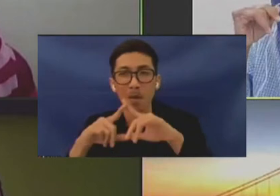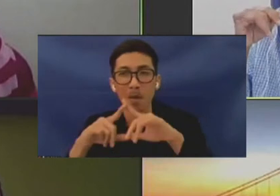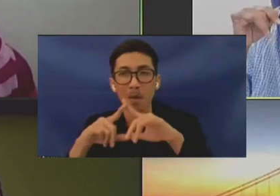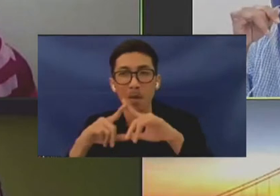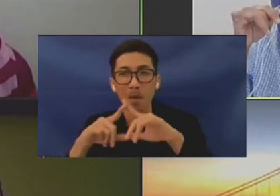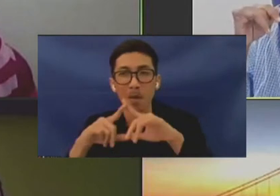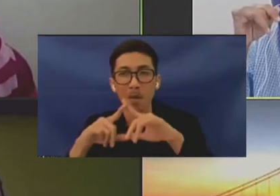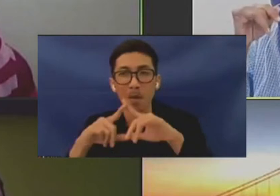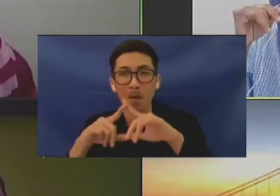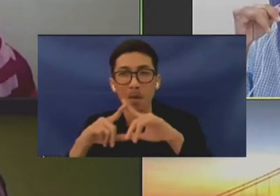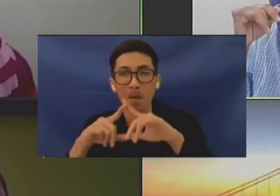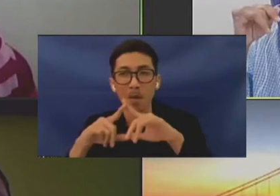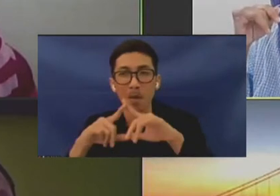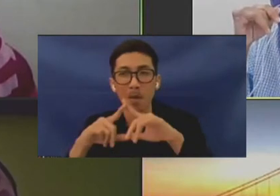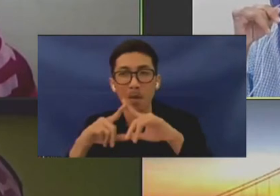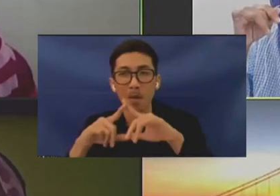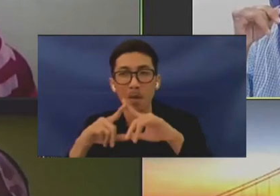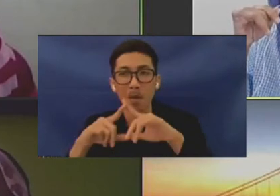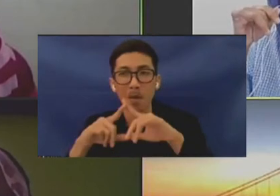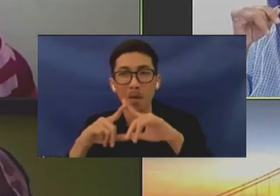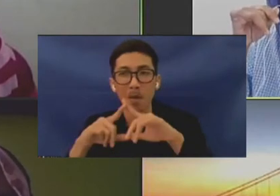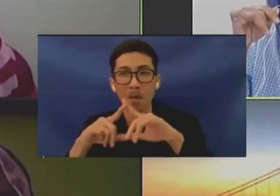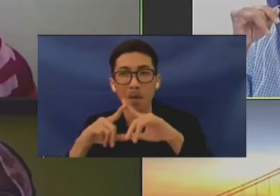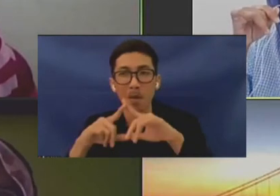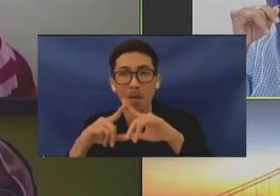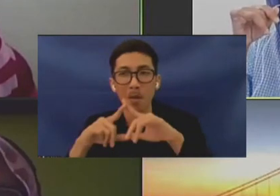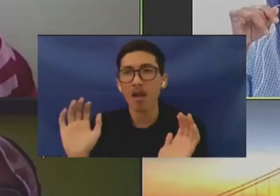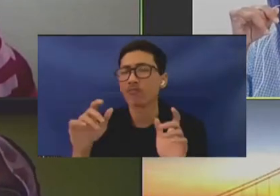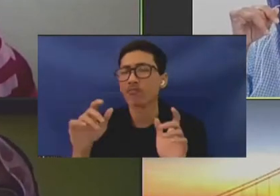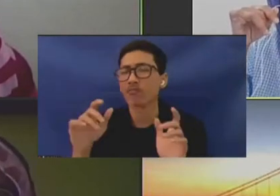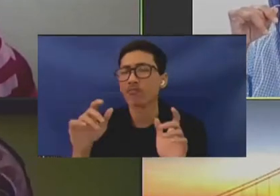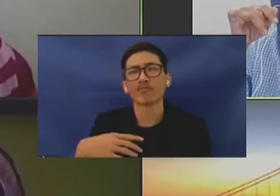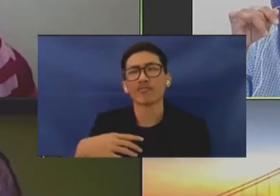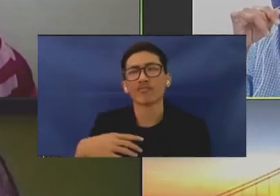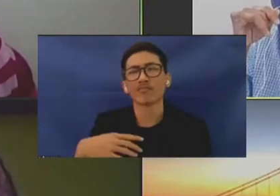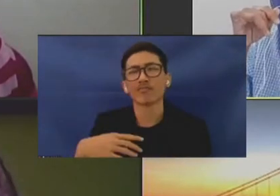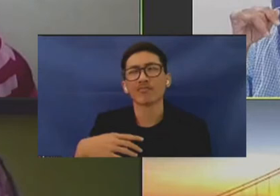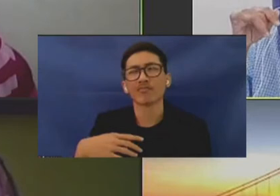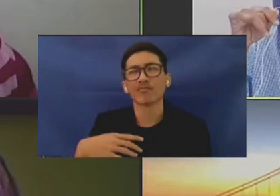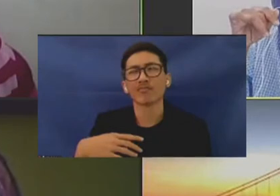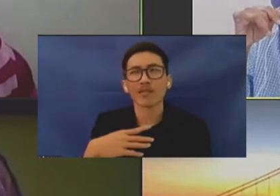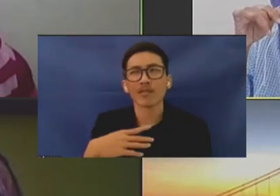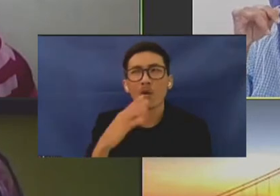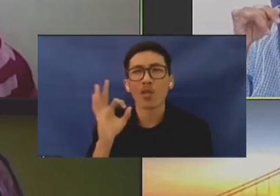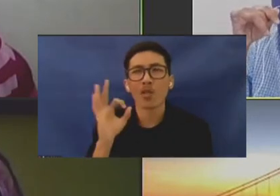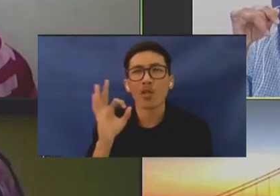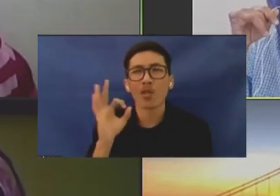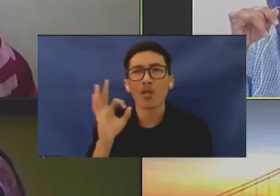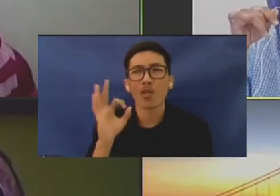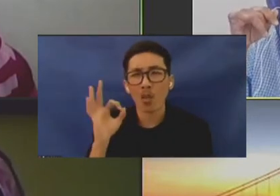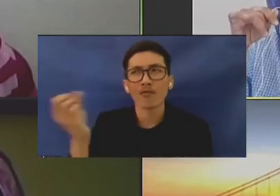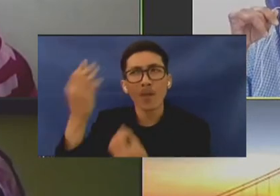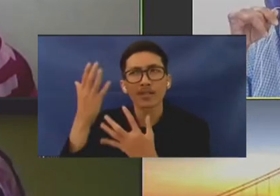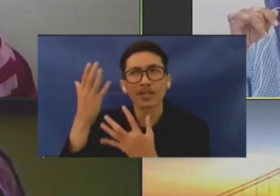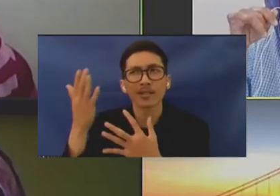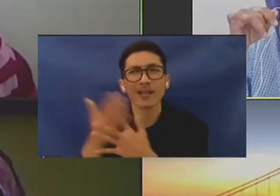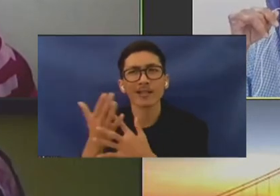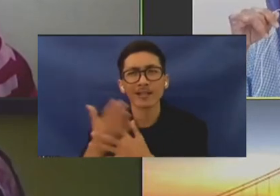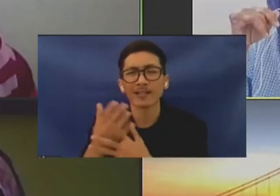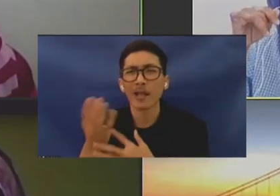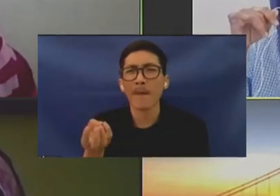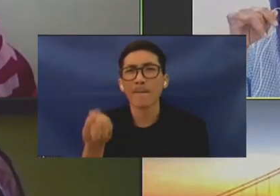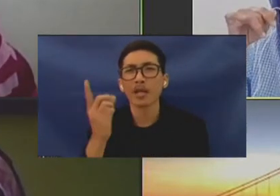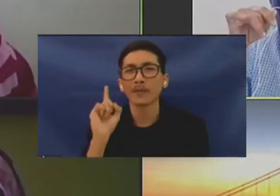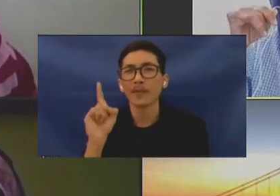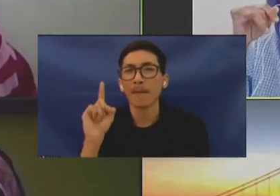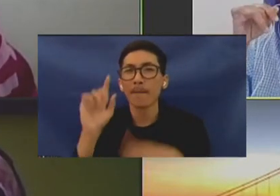orang tua dengan anak-anak disabilitas itu sebenarnya informasinya kan lebih mudah kan, ada medsos, ada segala macam informasi gitu ya,